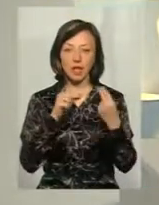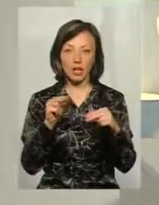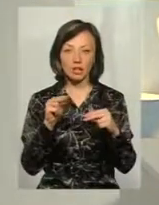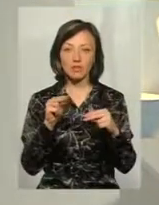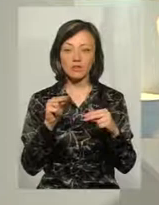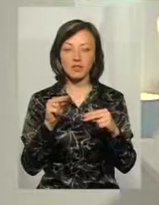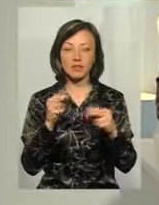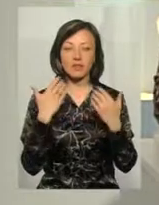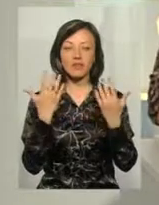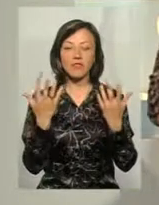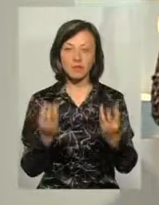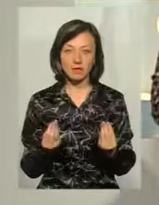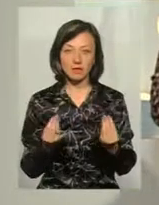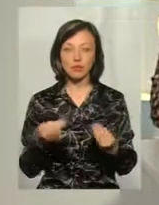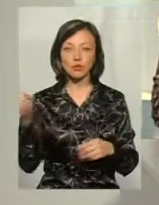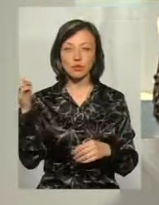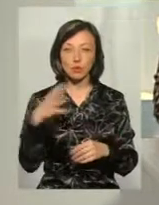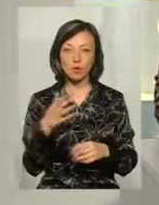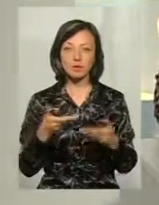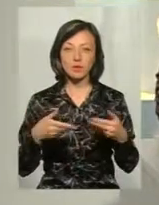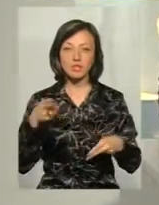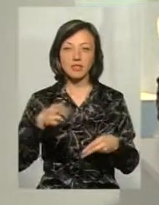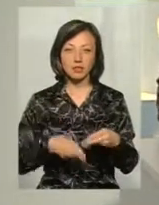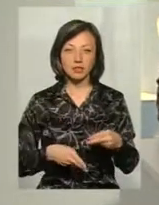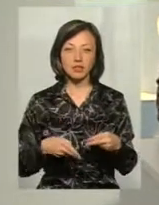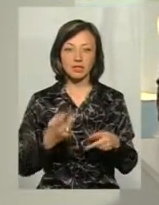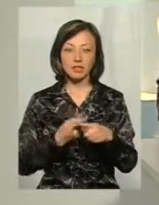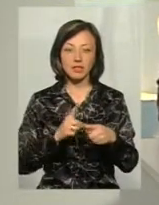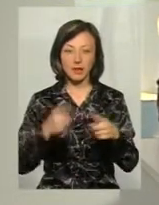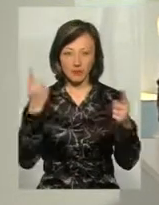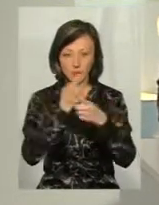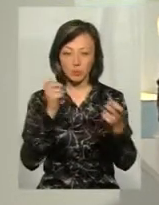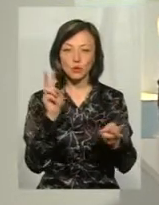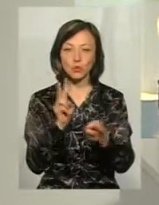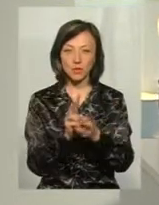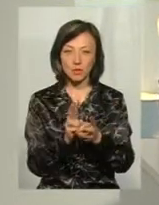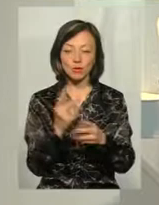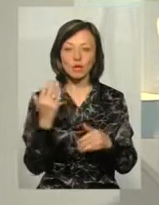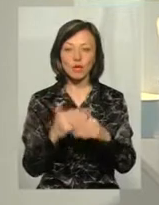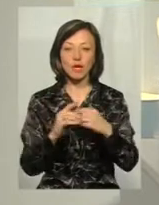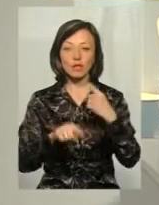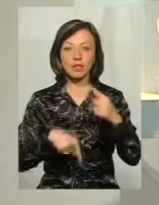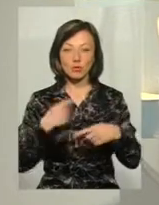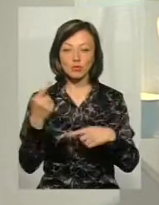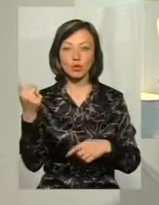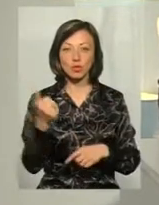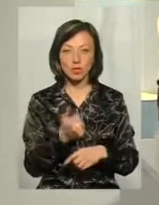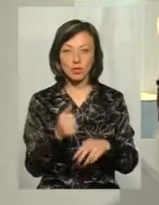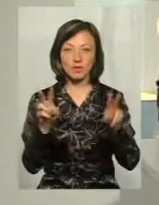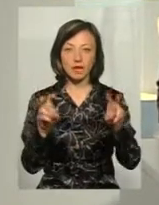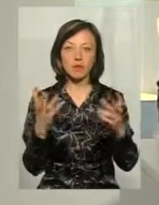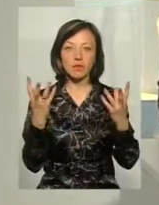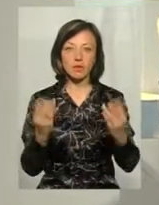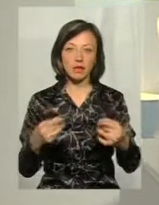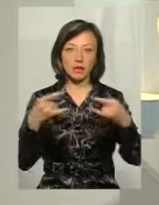найкращих вихідних, сонячних, ми завершуємо цей ефір. Зустрінемося вже наступного тижня у темі дня